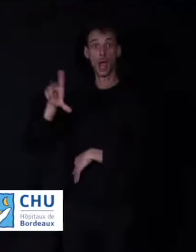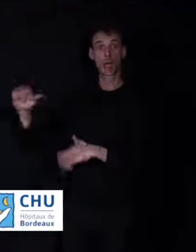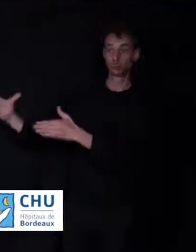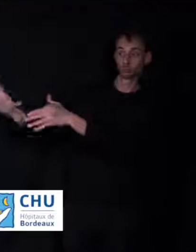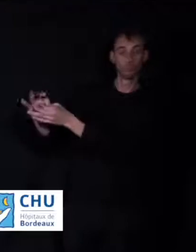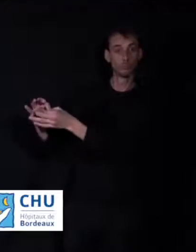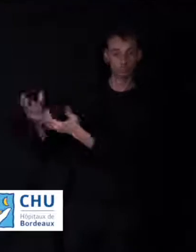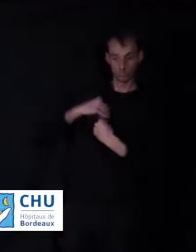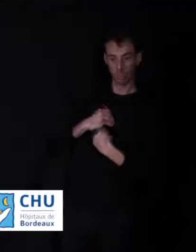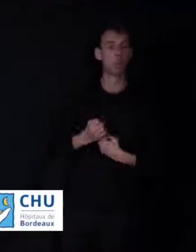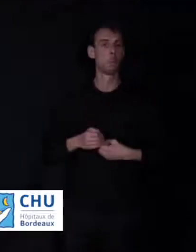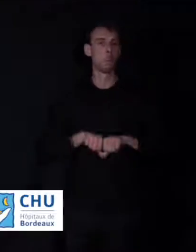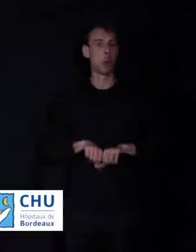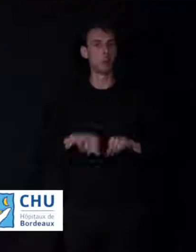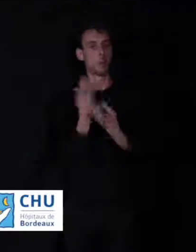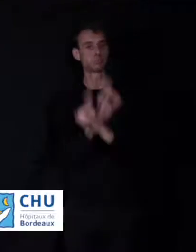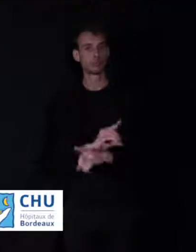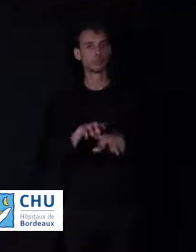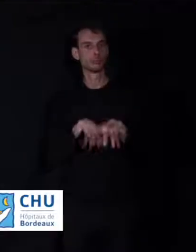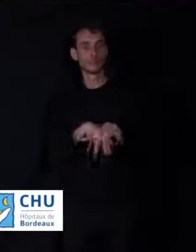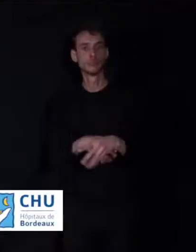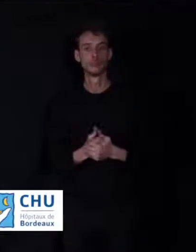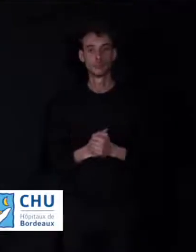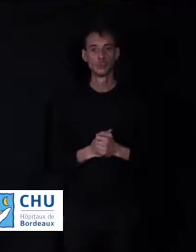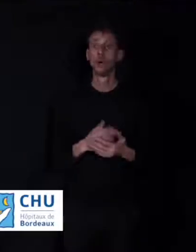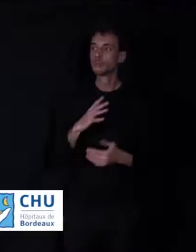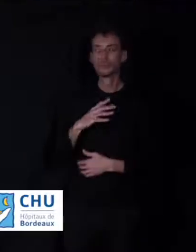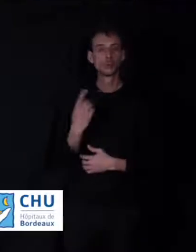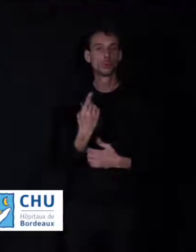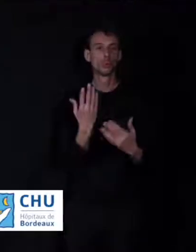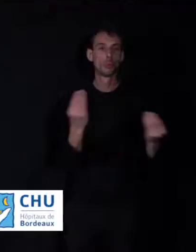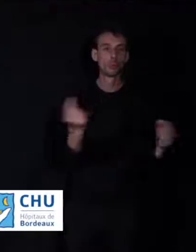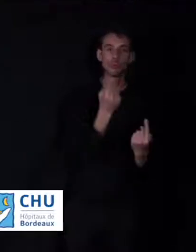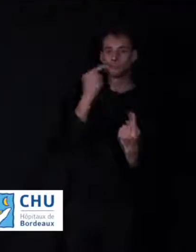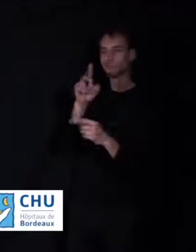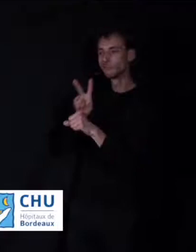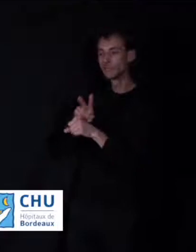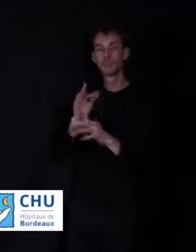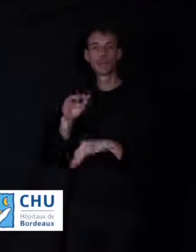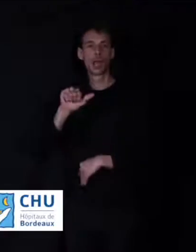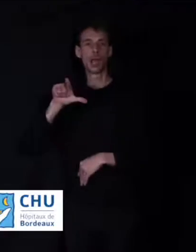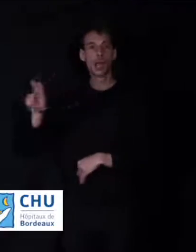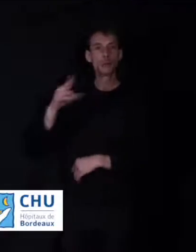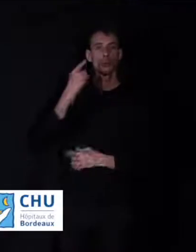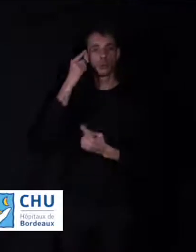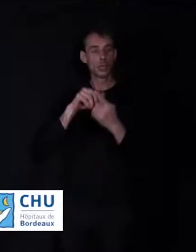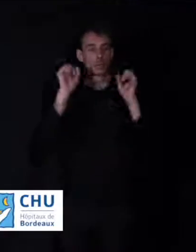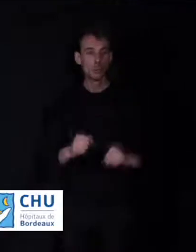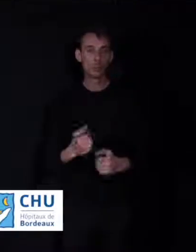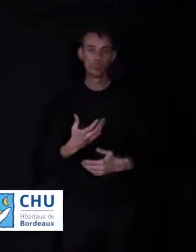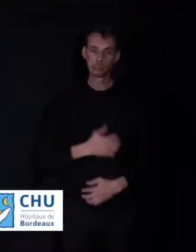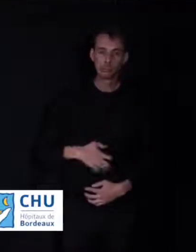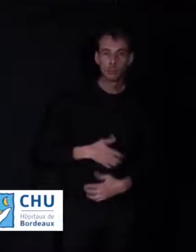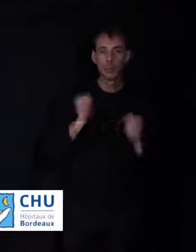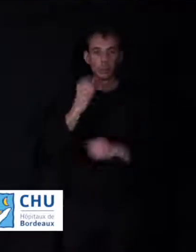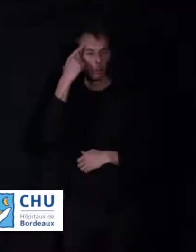musculaires, des maux neurologiques, et là aussi il y a des problèmes, car beaucoup d'études épidémiologiques ne sont pas d'accord, ont